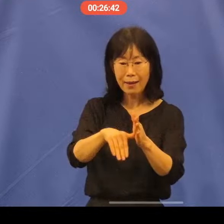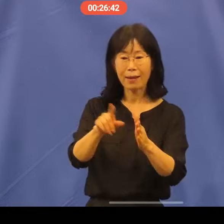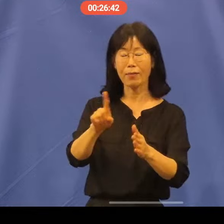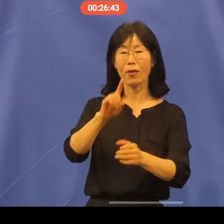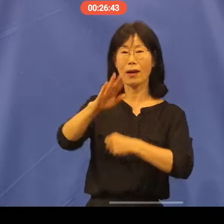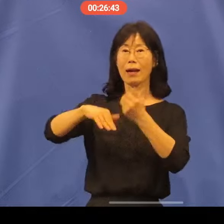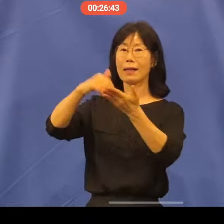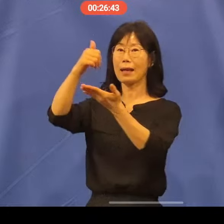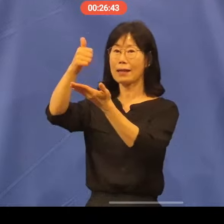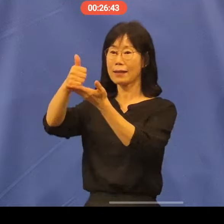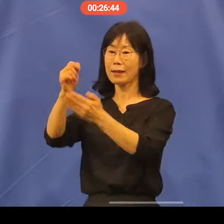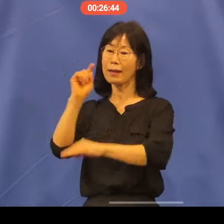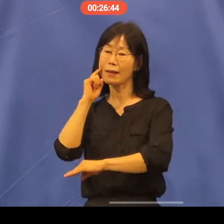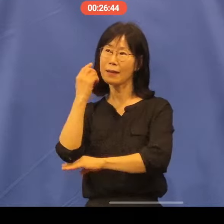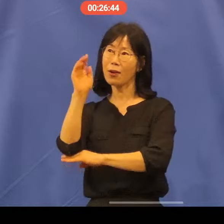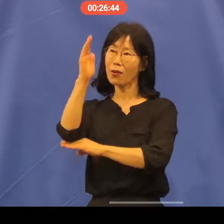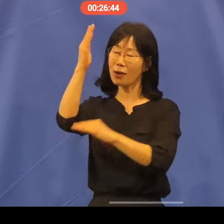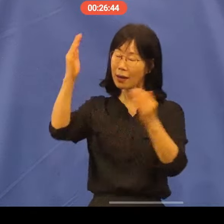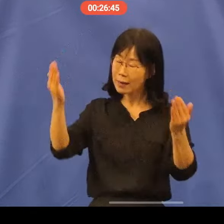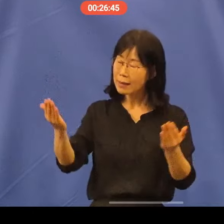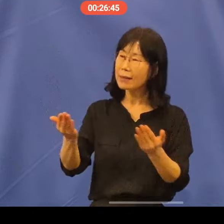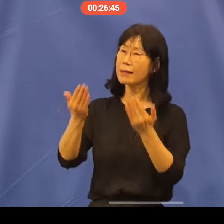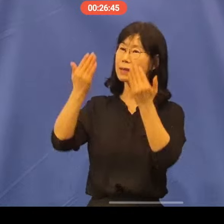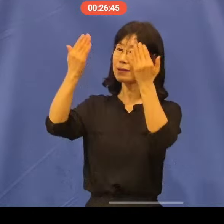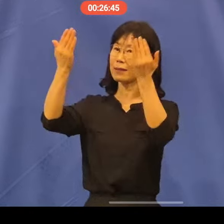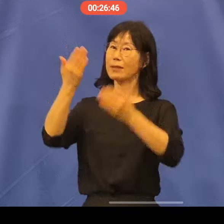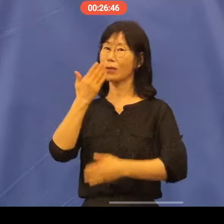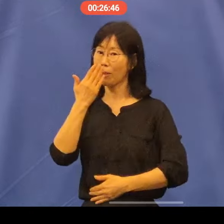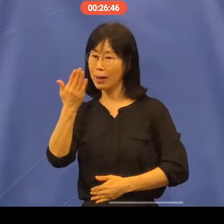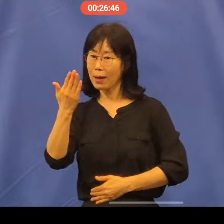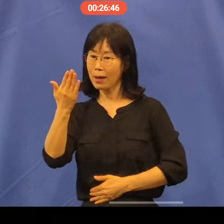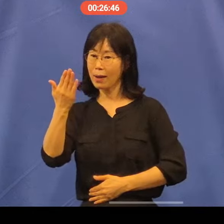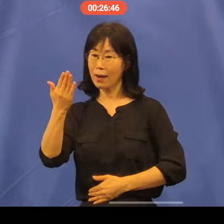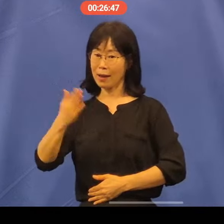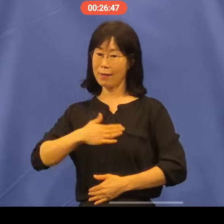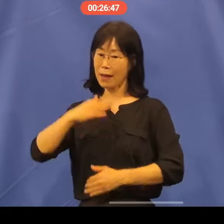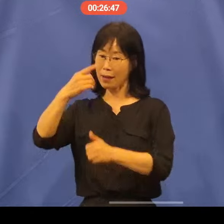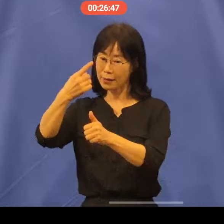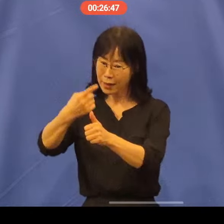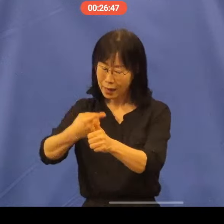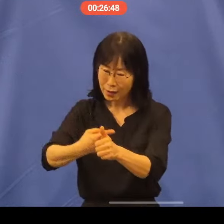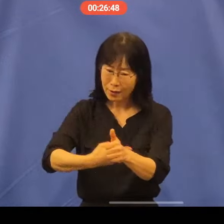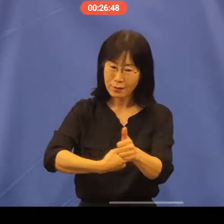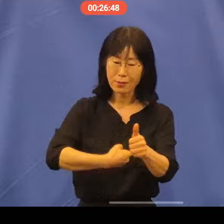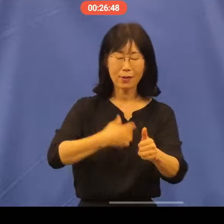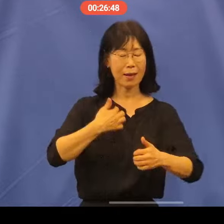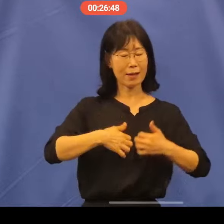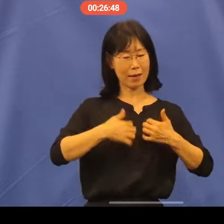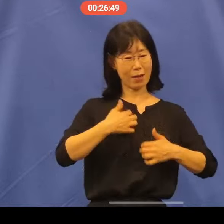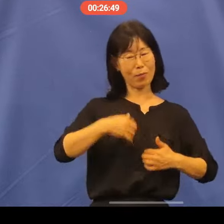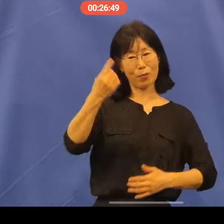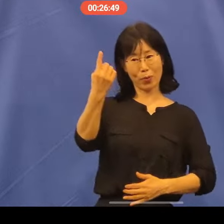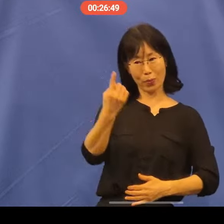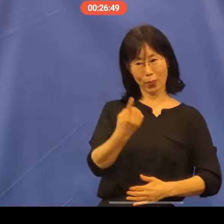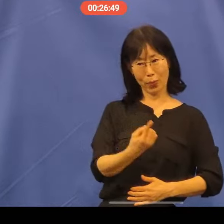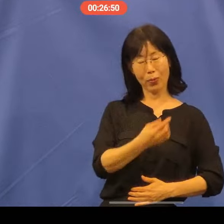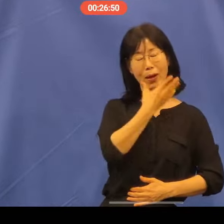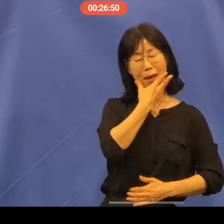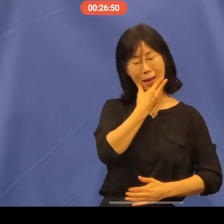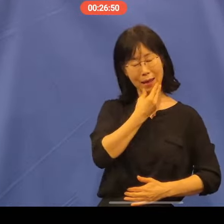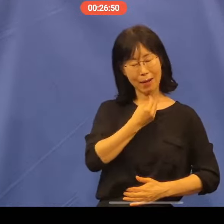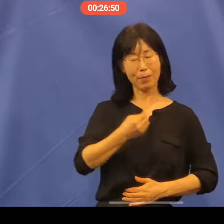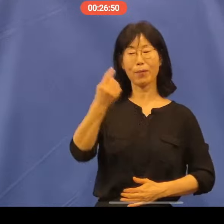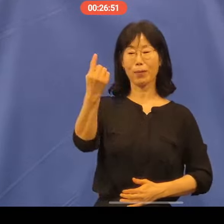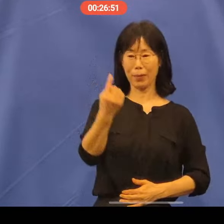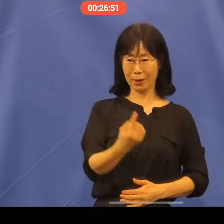그 지으신 목적과 맞게 되고, 그 맞게 되는 그 순간 우리의 삶은 가장 꽃을 피우고 열매를 얻고 가장 인생의 절정을